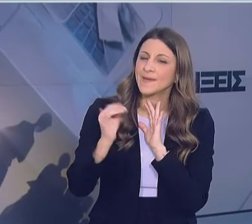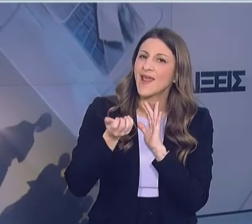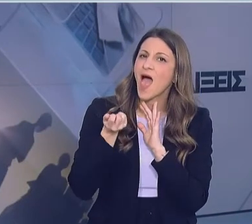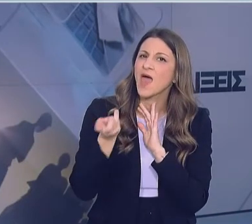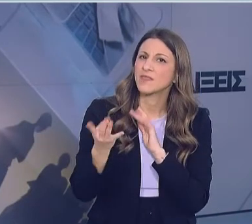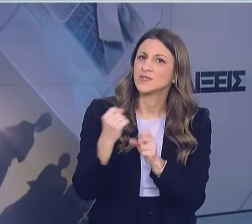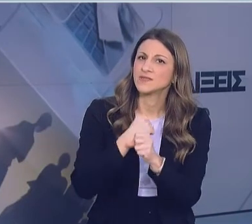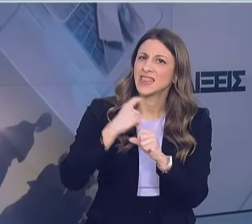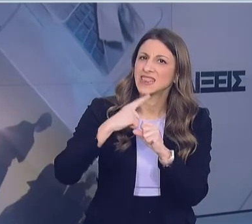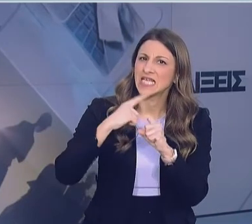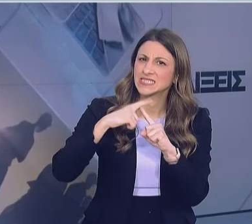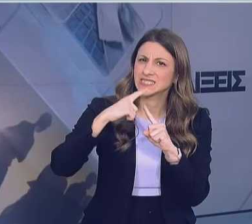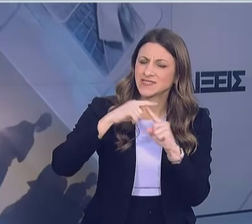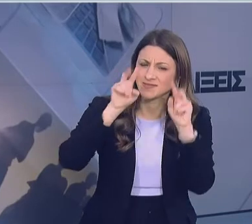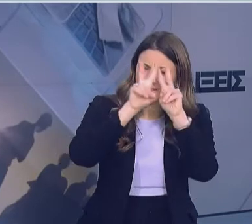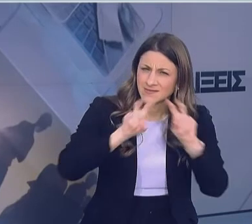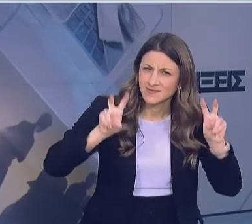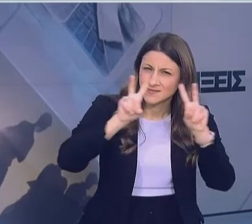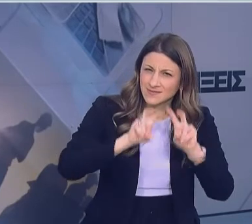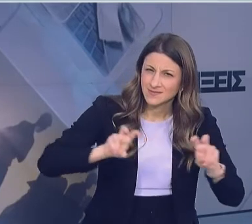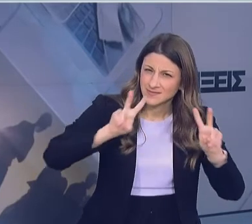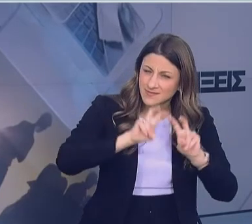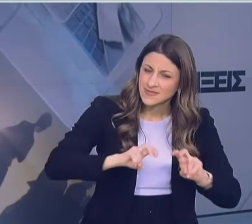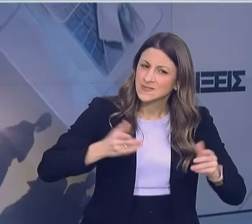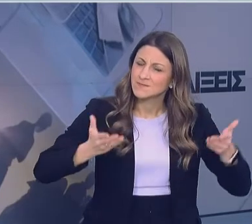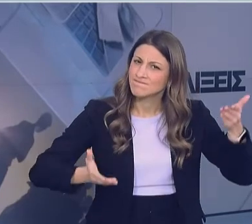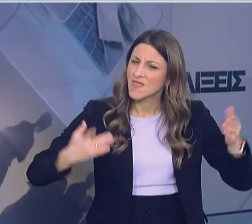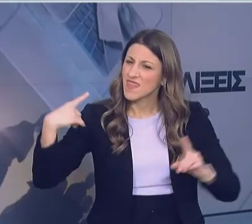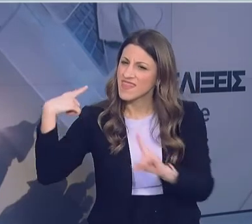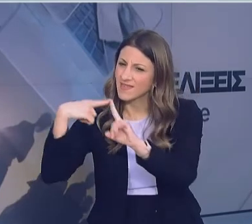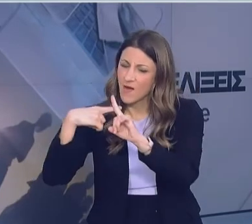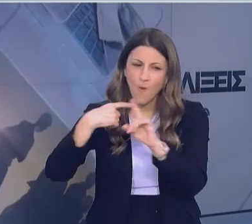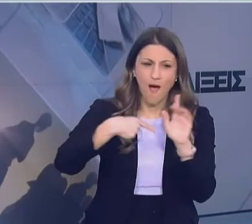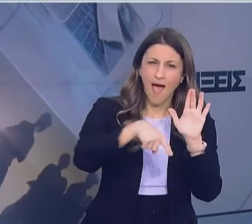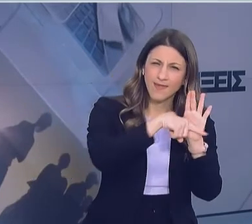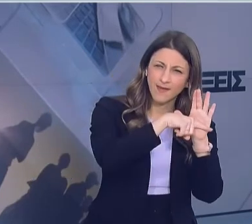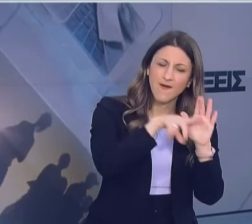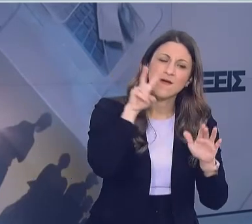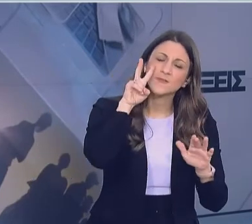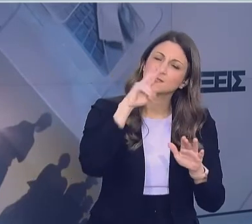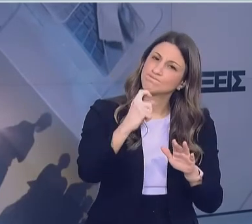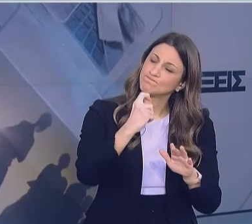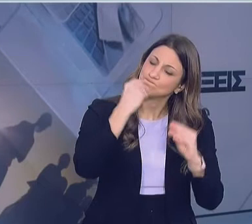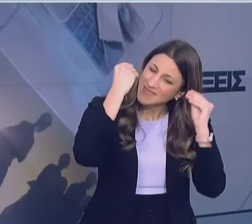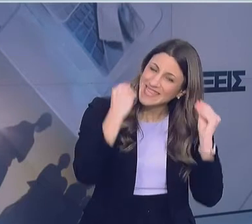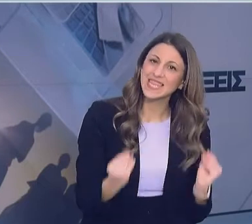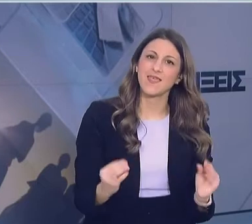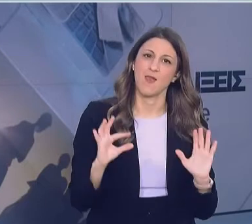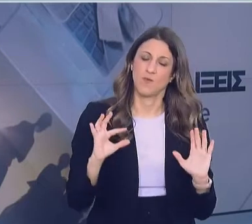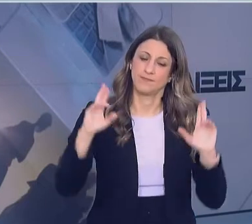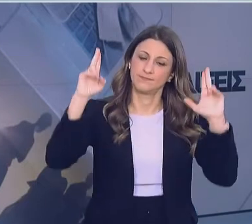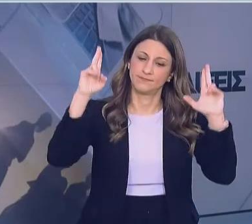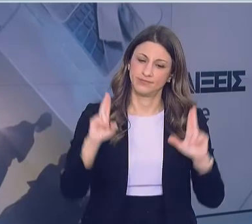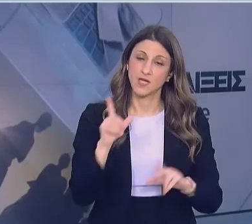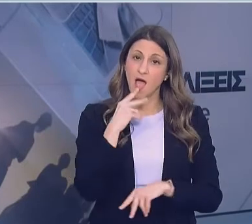εργαστηριακών ελέγχων τις τελευταίες μέρες σε σχέση με τα θετικά που βγαίνουν, θα δει κάποια μικρά αισιόδοξα μηνύματα. Αυτά δεν πρέπει να